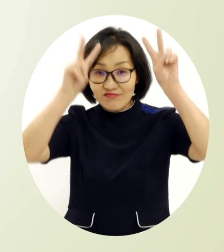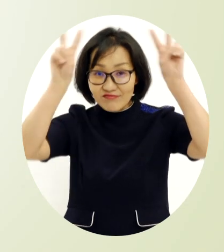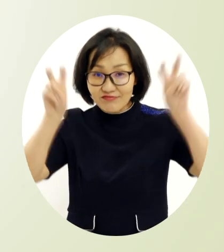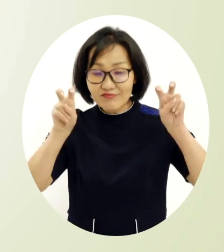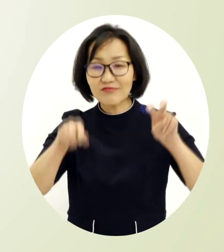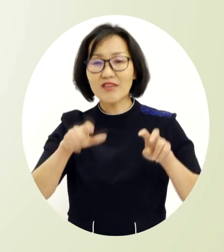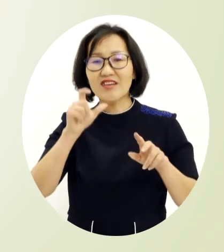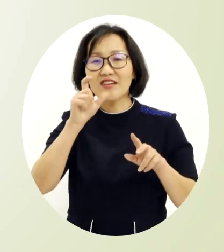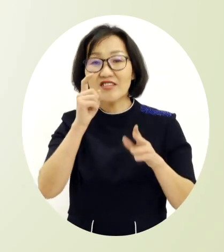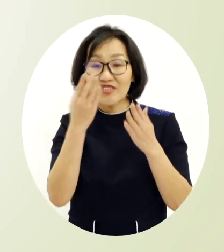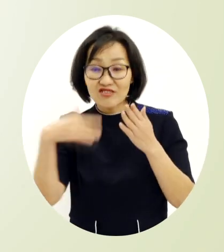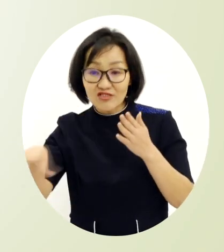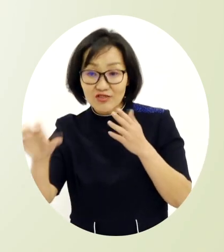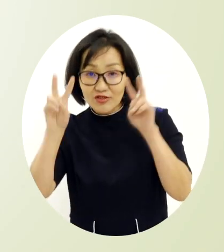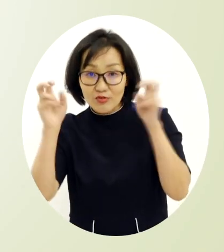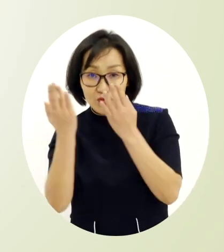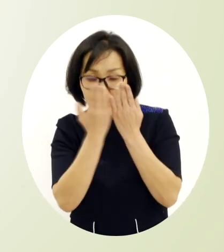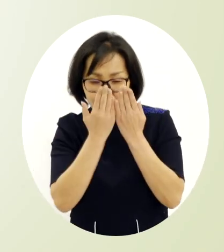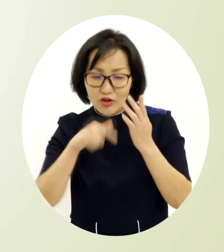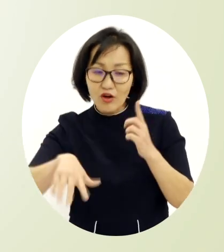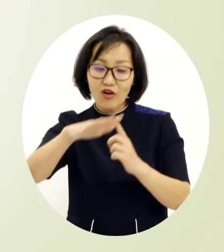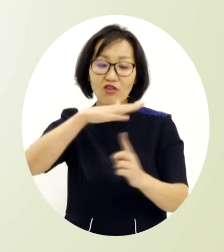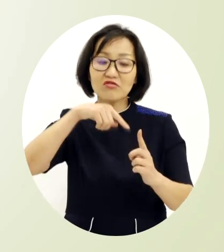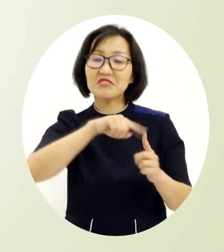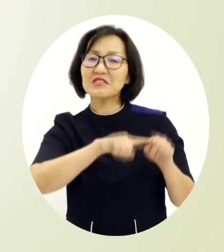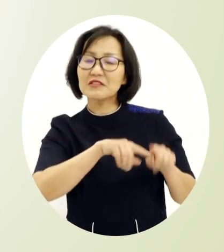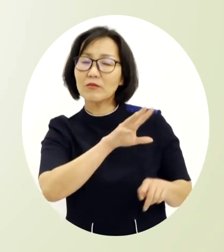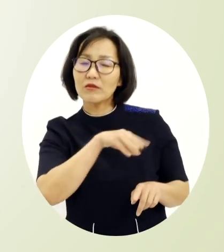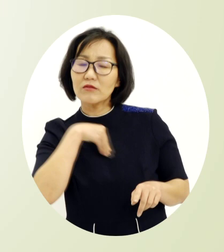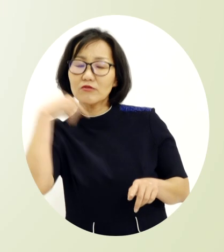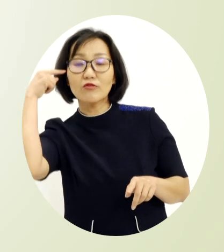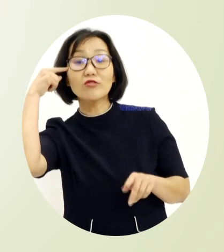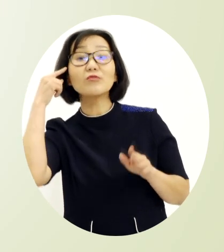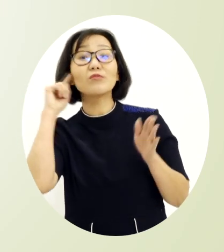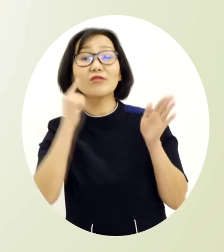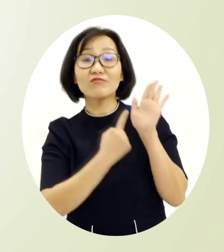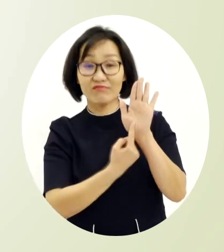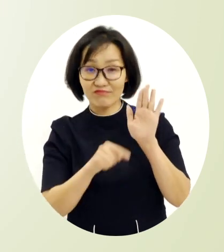уншиж орчныг төсөөлөн бодъё. За, хичээлийн маань зорилго